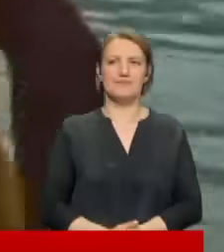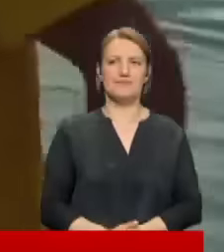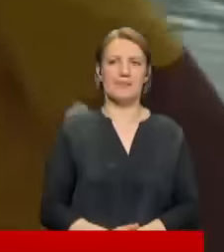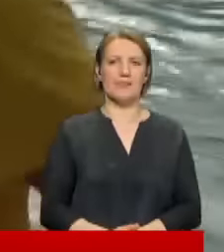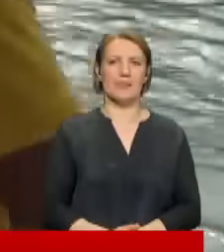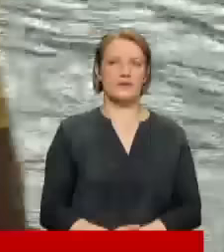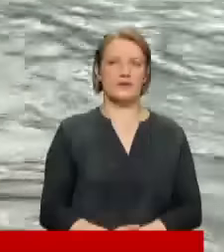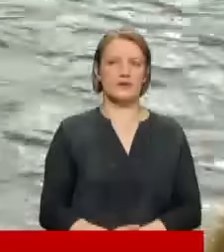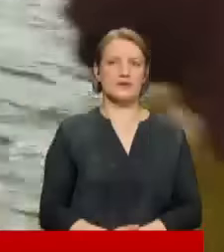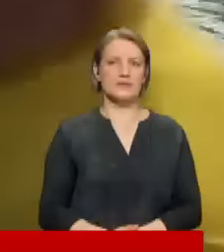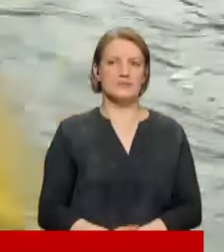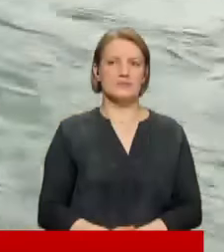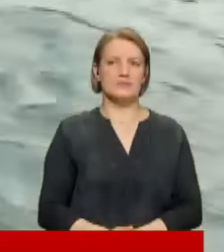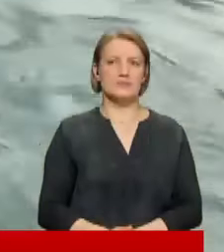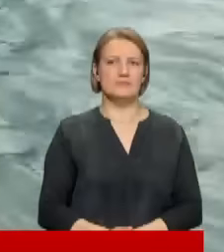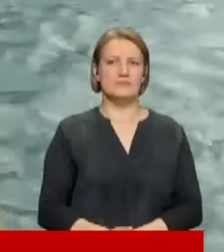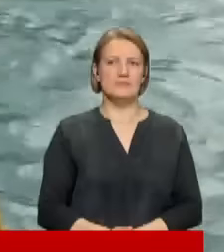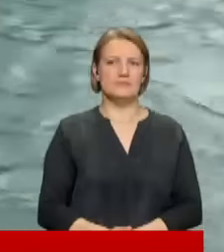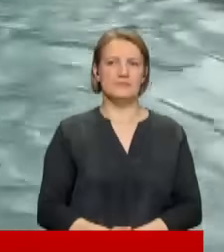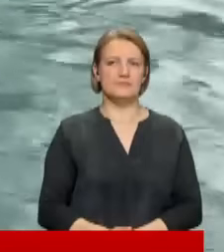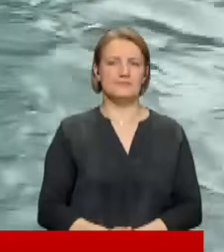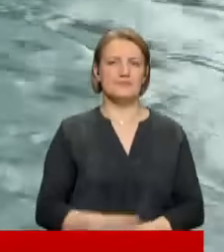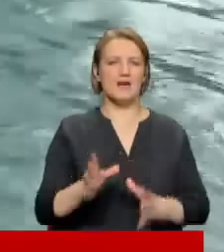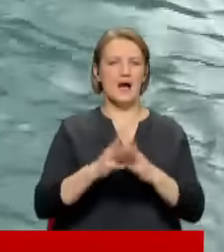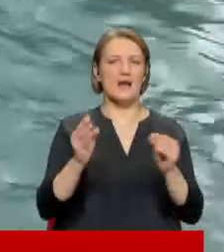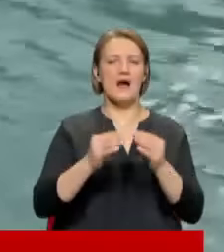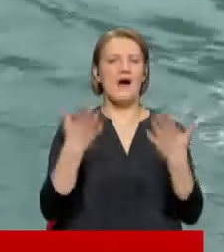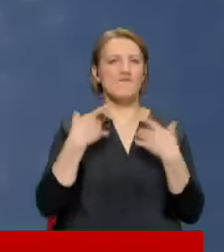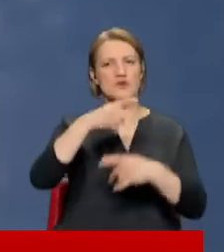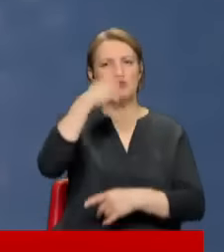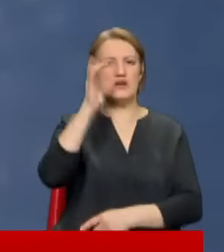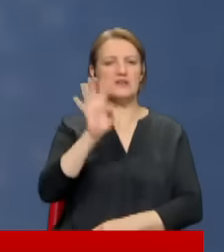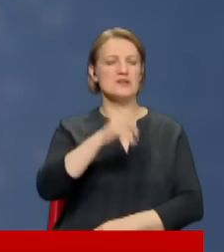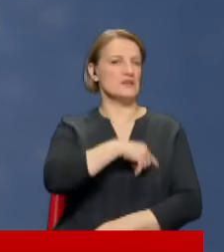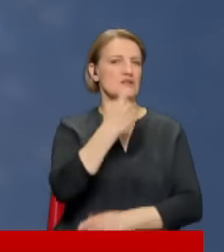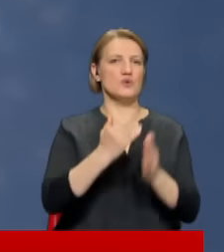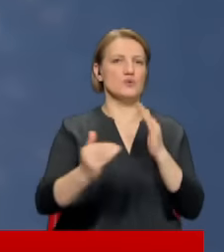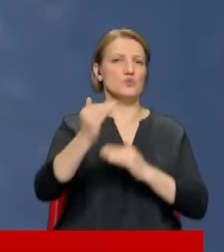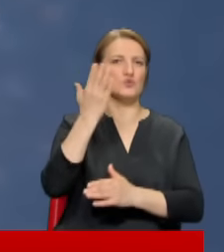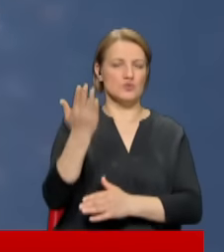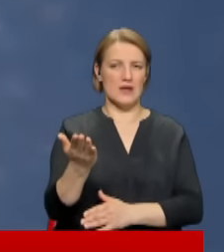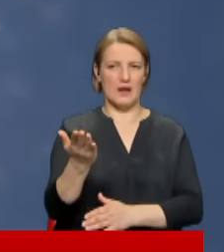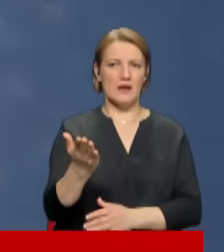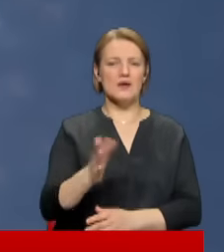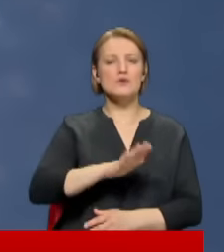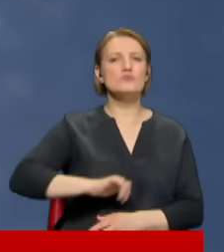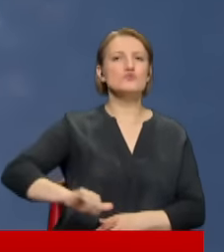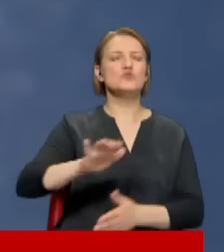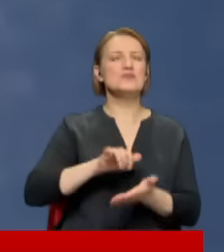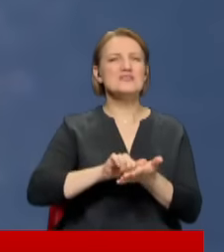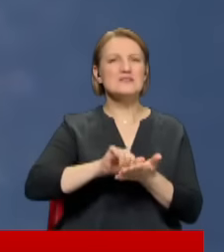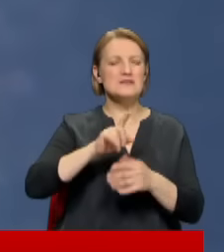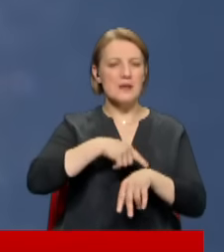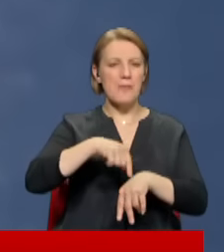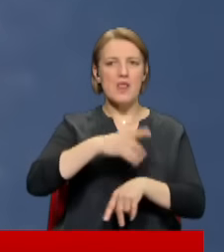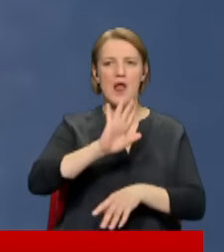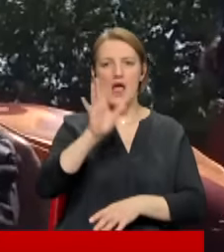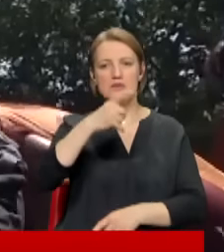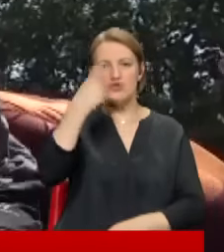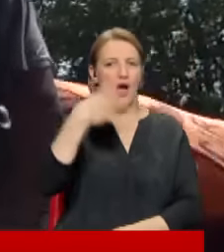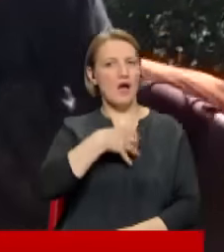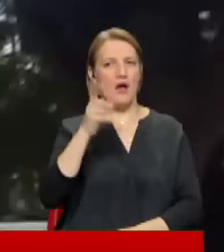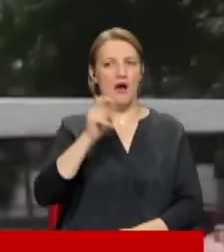da yazık abi. Böyle geldi arkadaşlar. Adana'da hava sıcaklığı 40 derecenin üzerinde seyrediyor. Tüm zamanların en sıcak Haziran